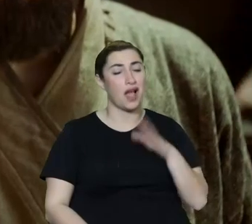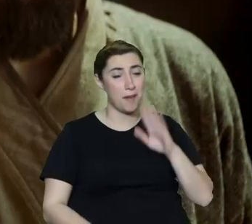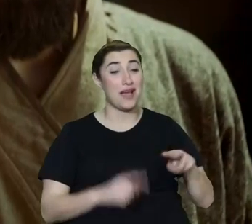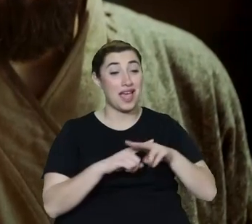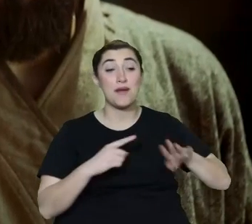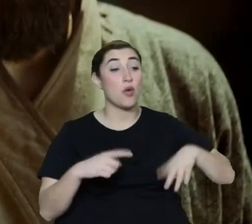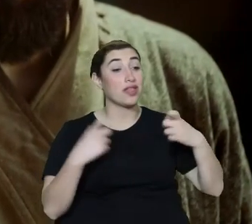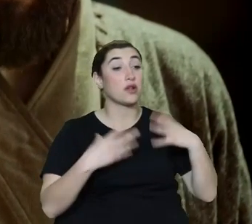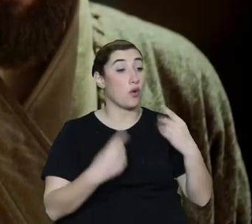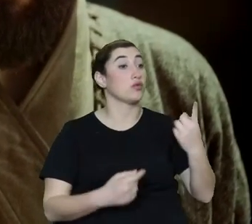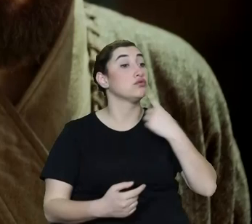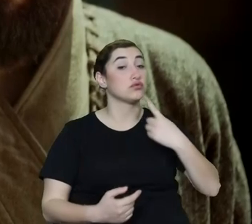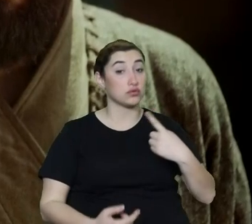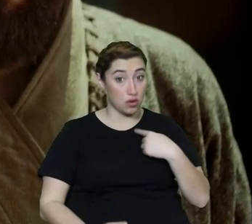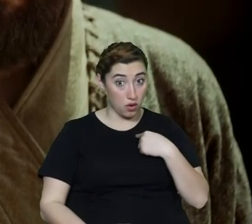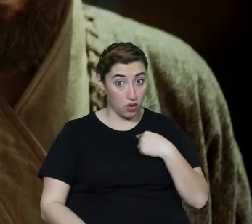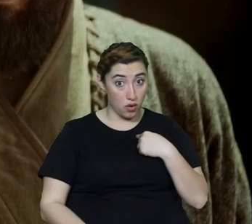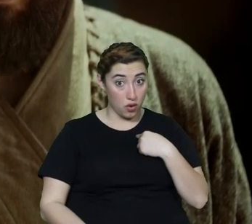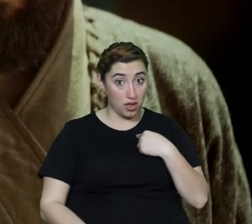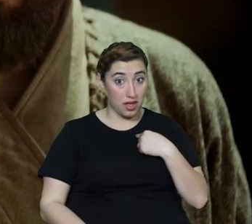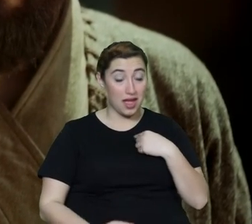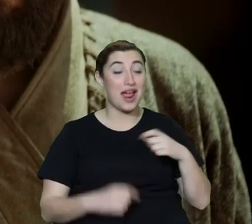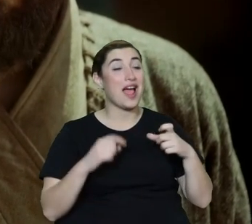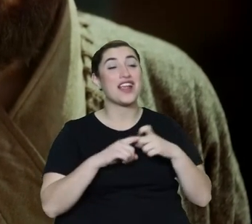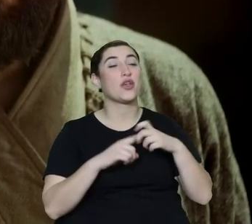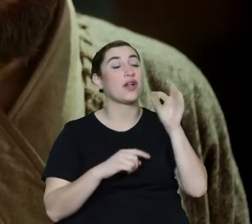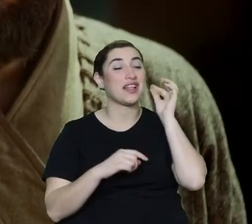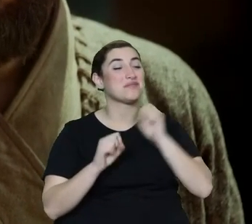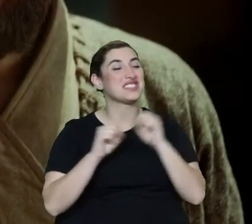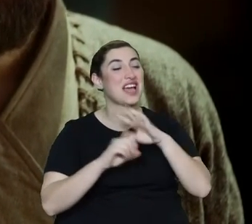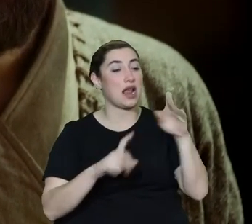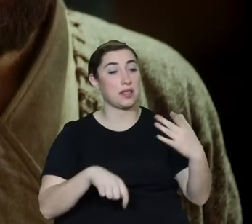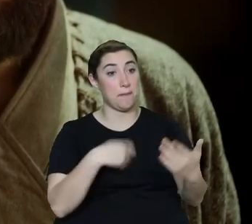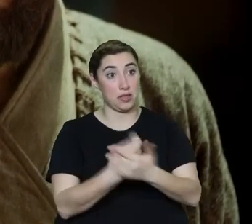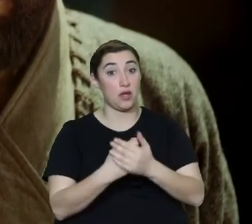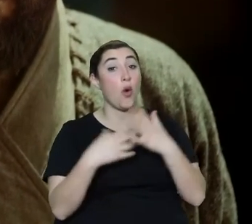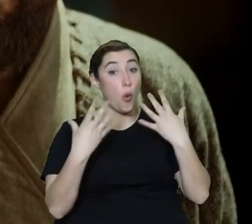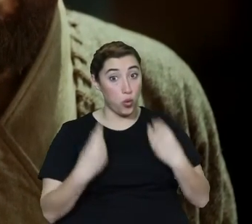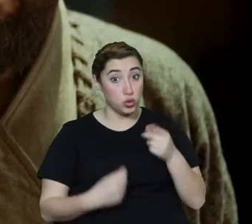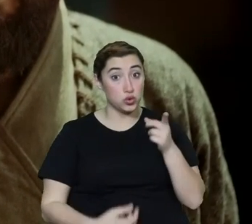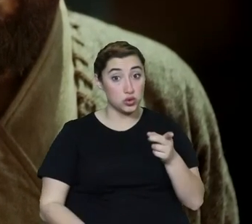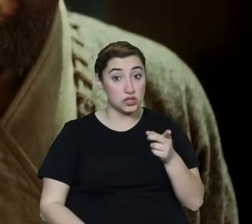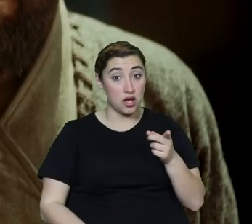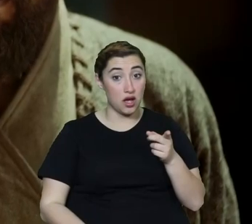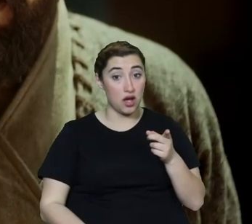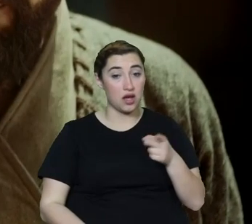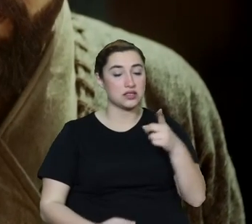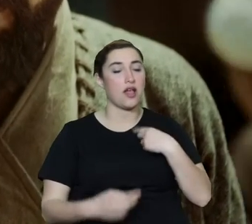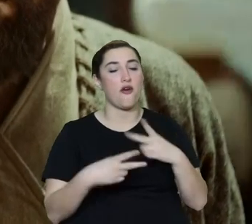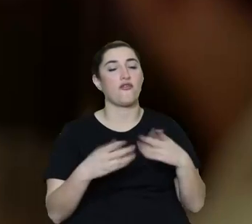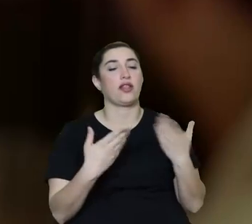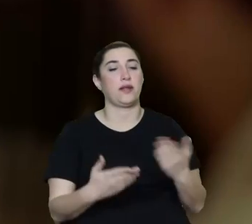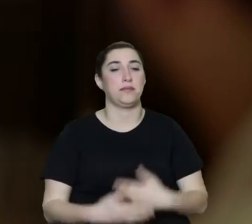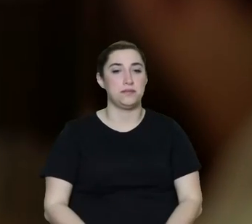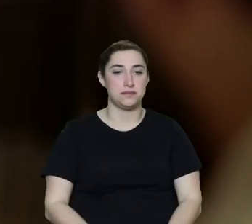Ama Kerimoğlu'nun yerini söyler. Ertegün Efendi'nin zararının tazminini sağlar isen seni